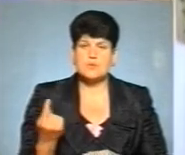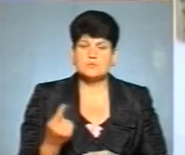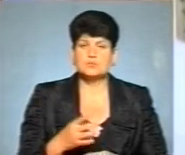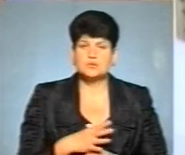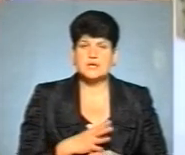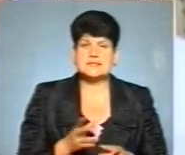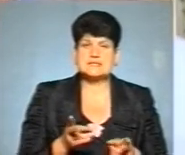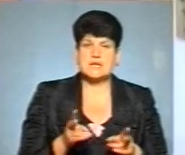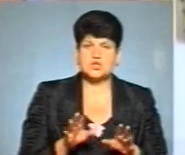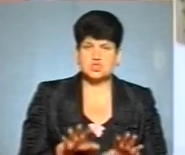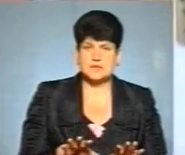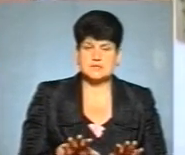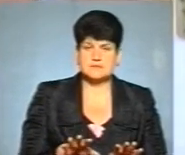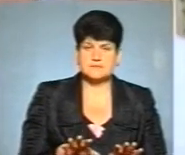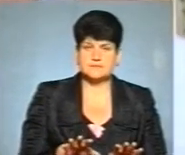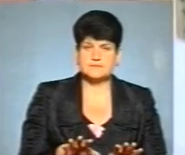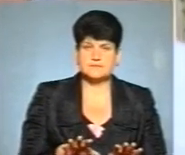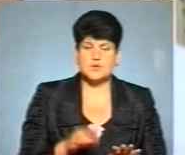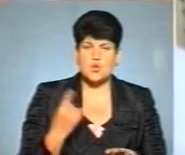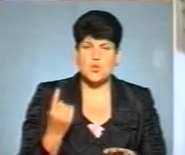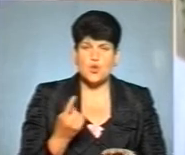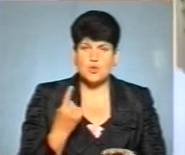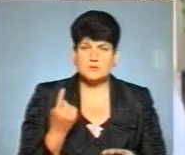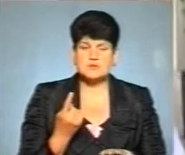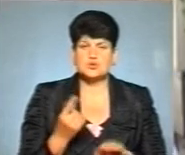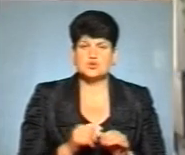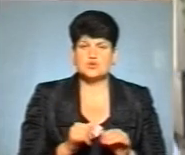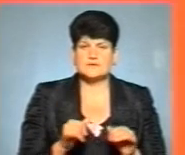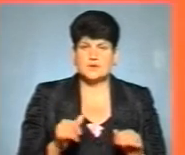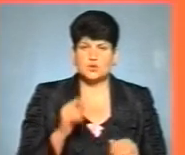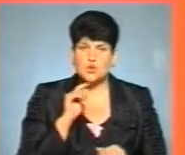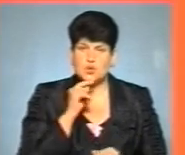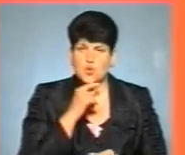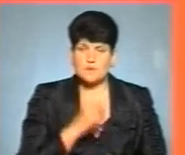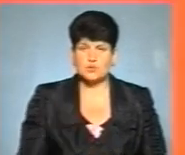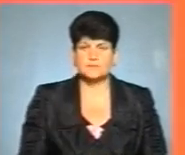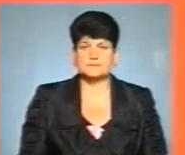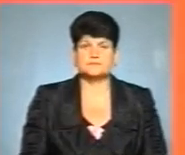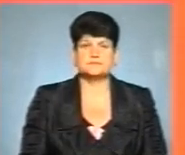і залишилася областю з розвинутою економікою.